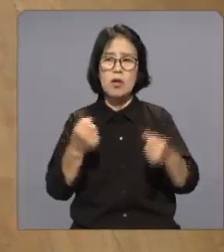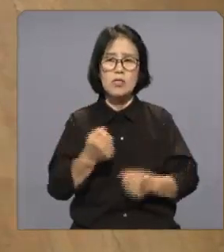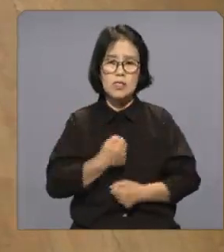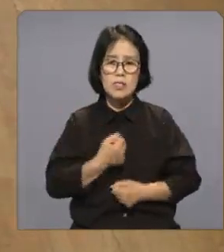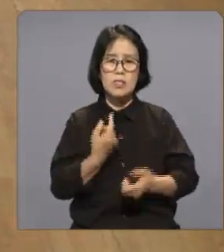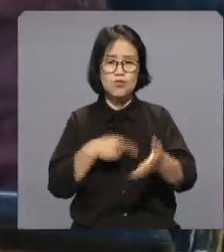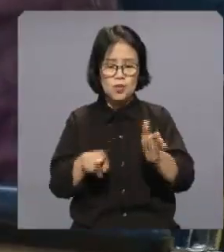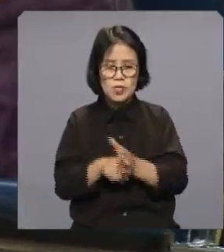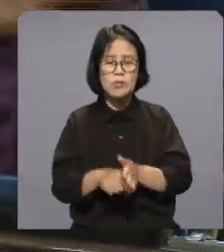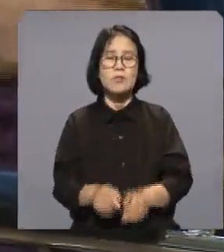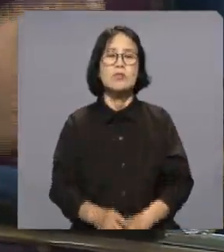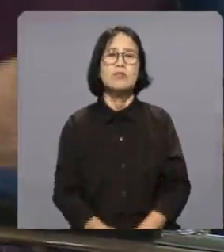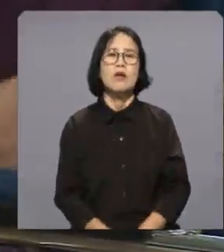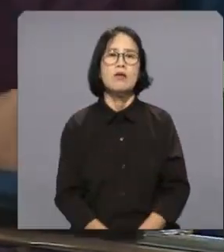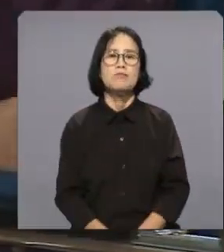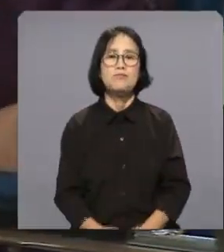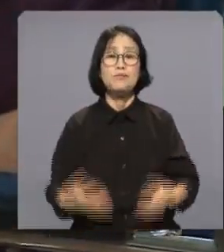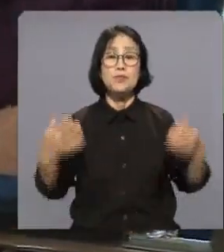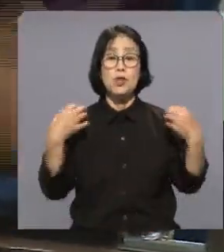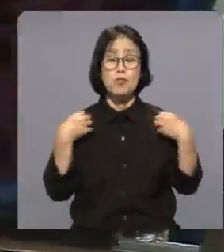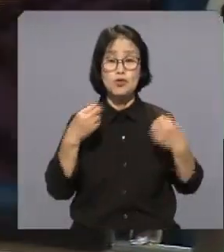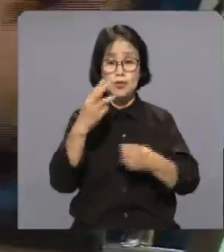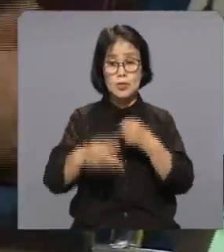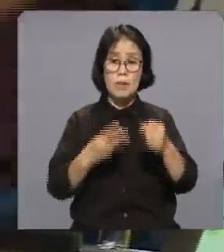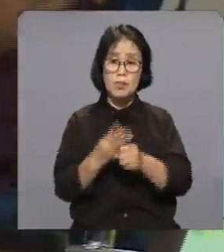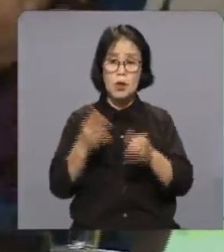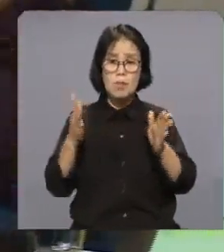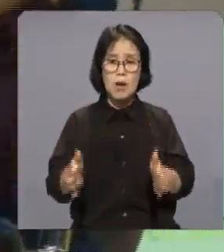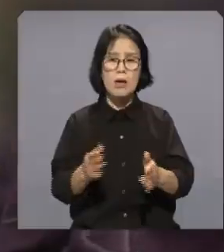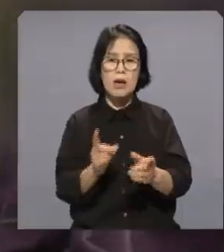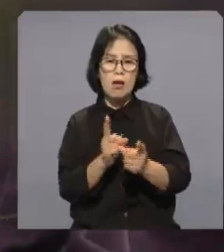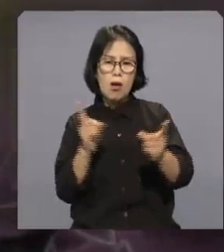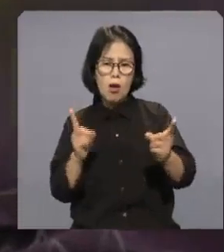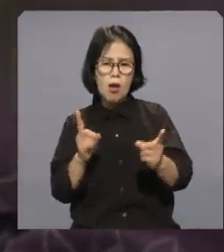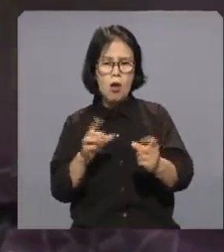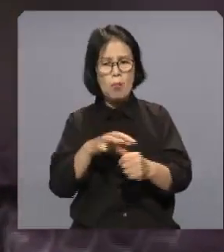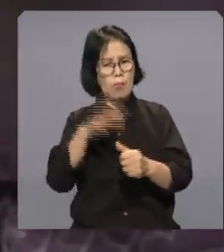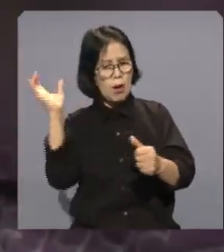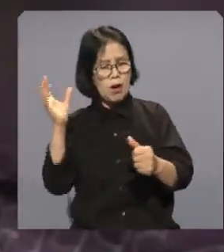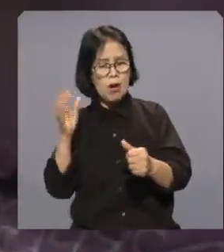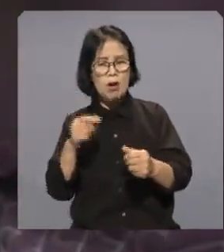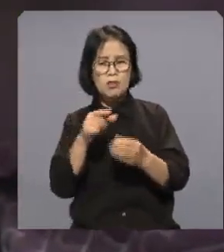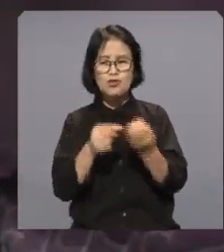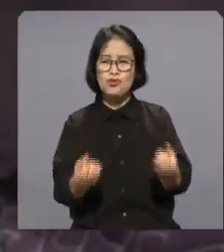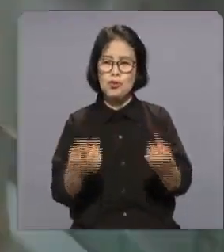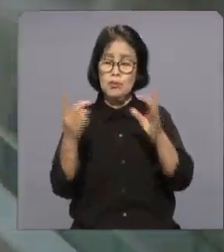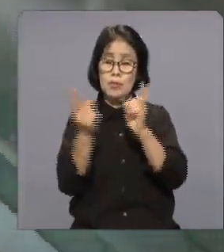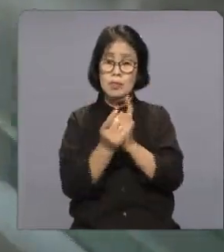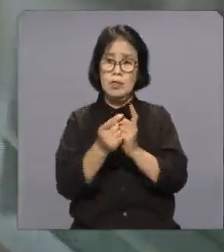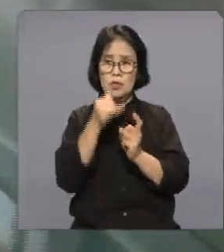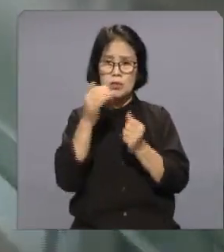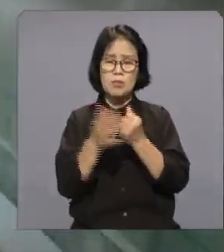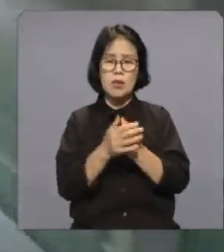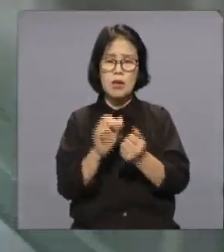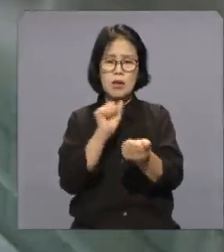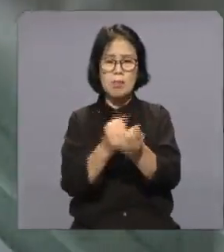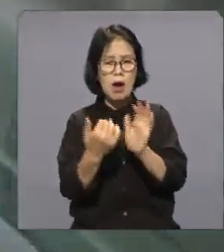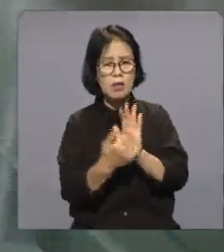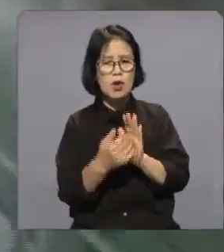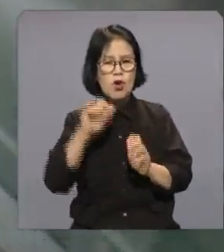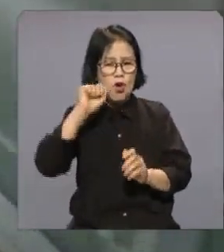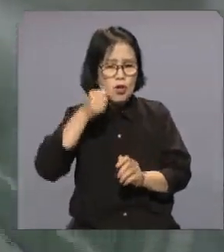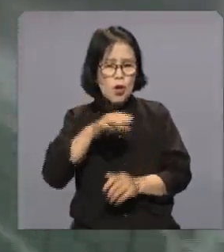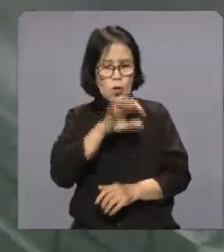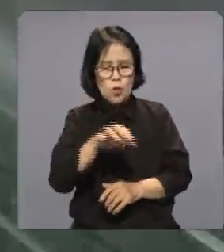지키기 위해서입니다. 정부는 3년 만에 거리두기 없이 추석 연휴를 맞이하는 만큼 방역 사각지대까지